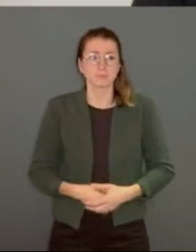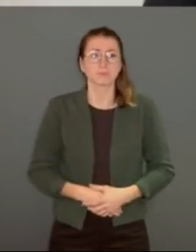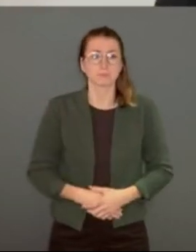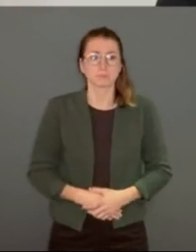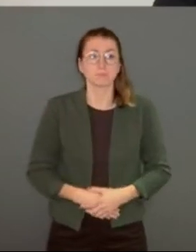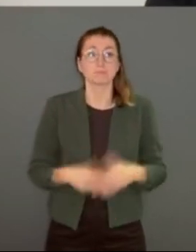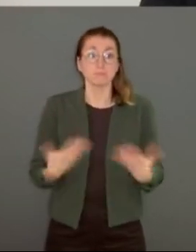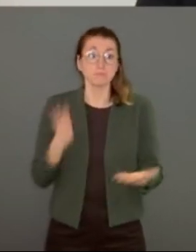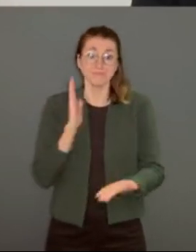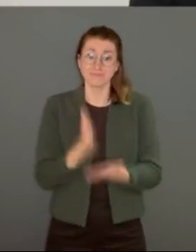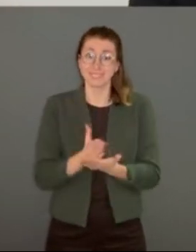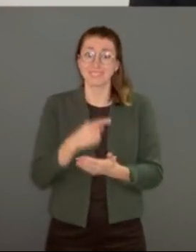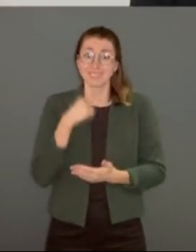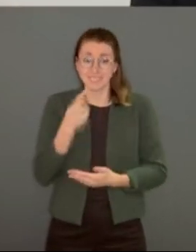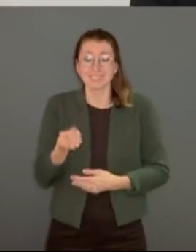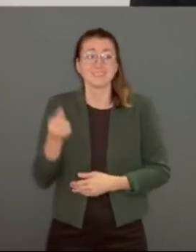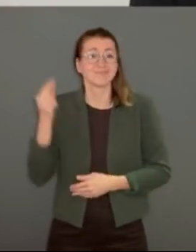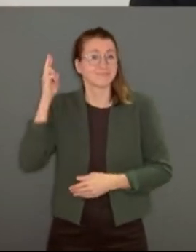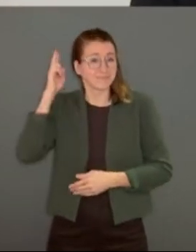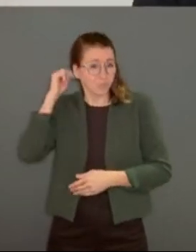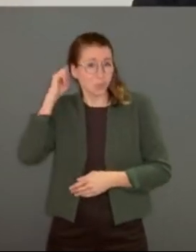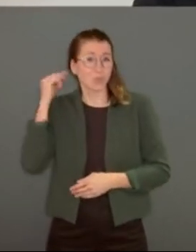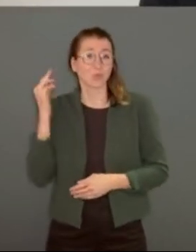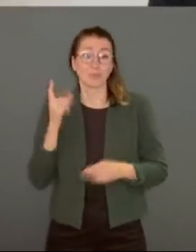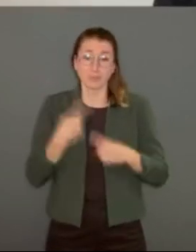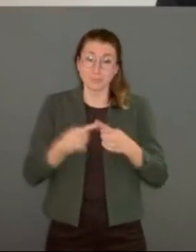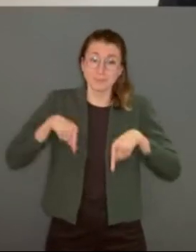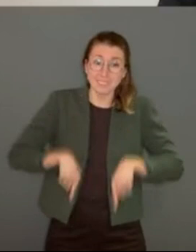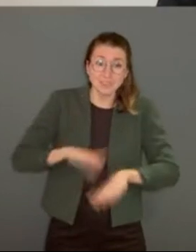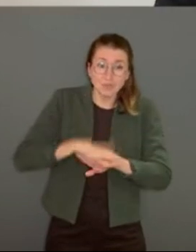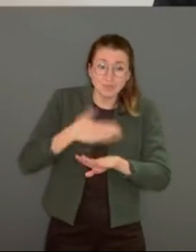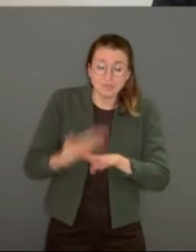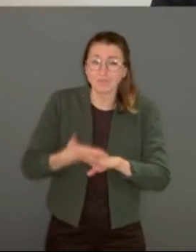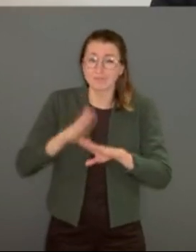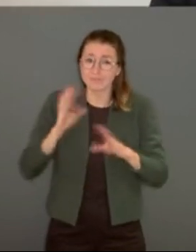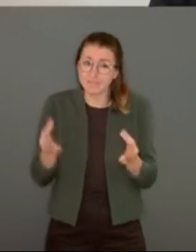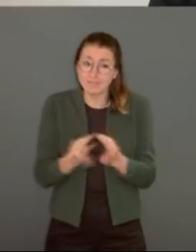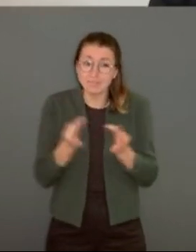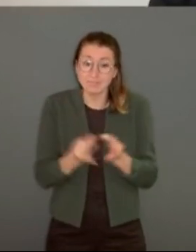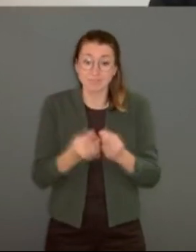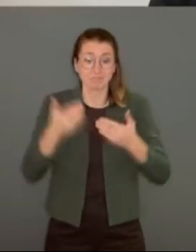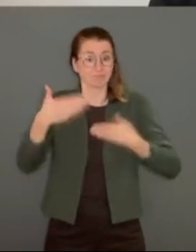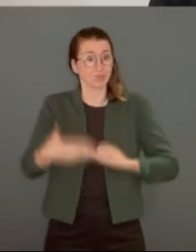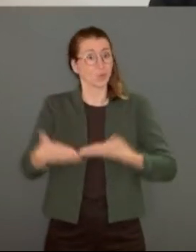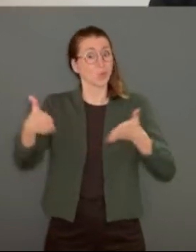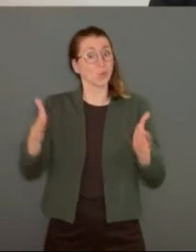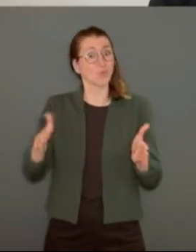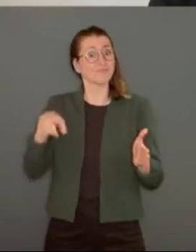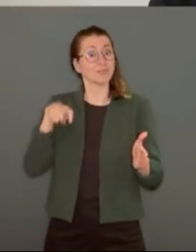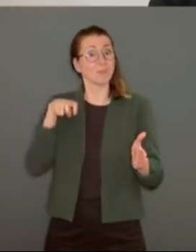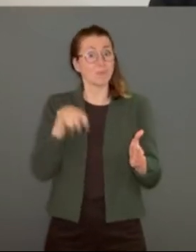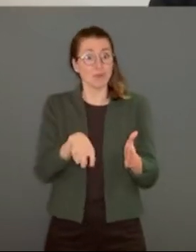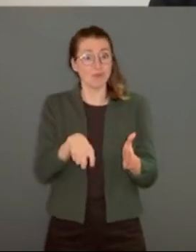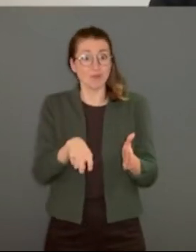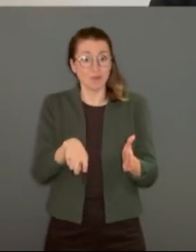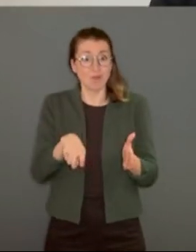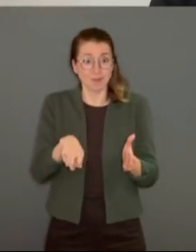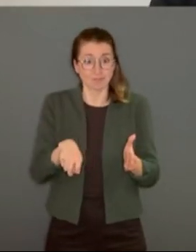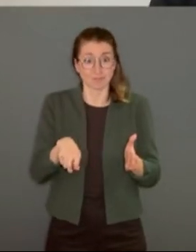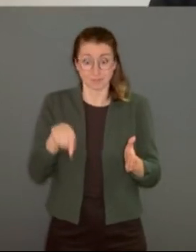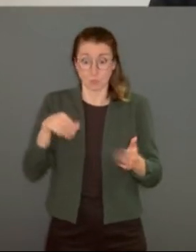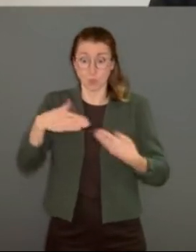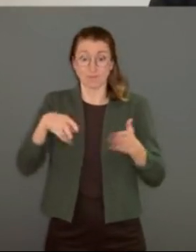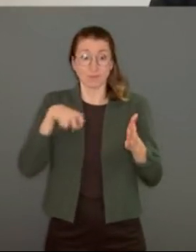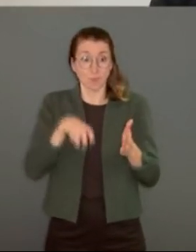Santé, c'est en fait un lockdown, c'est un confinement sans isolement. Aujourd'hui, et